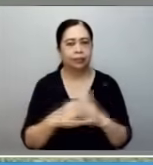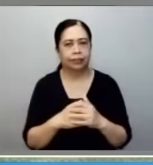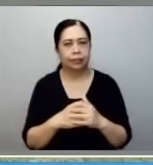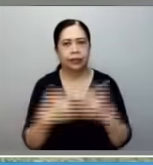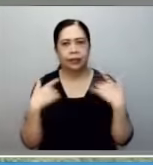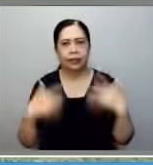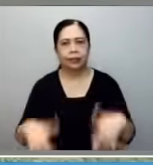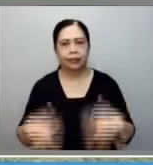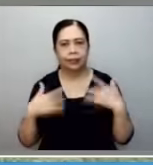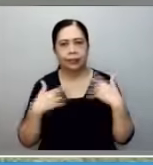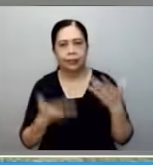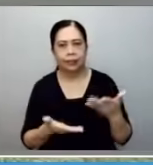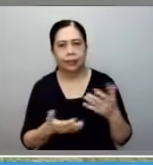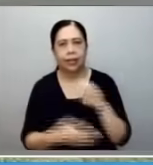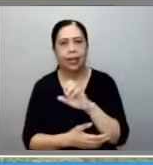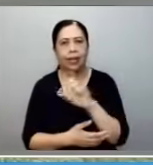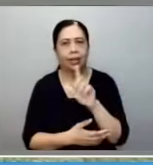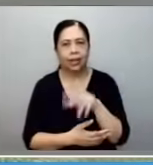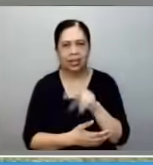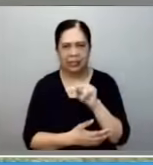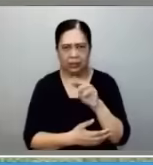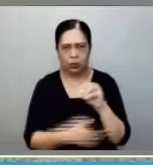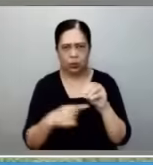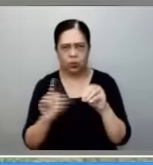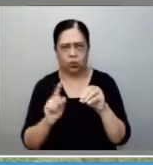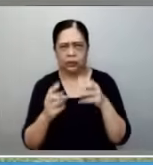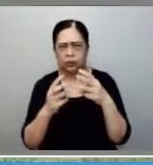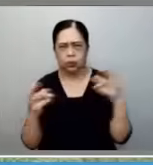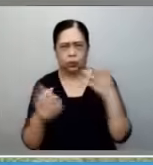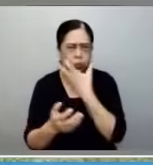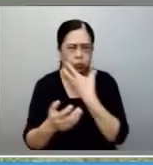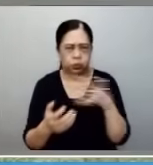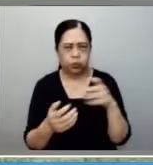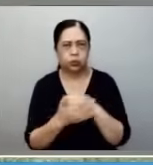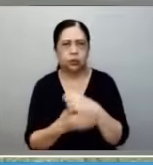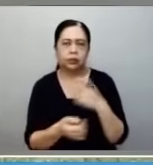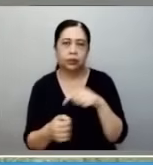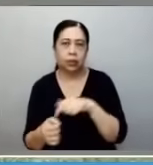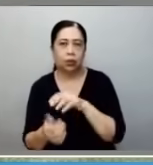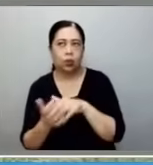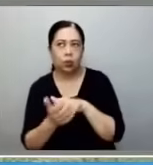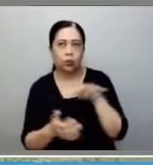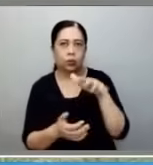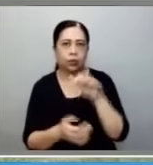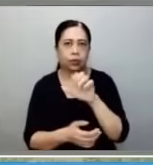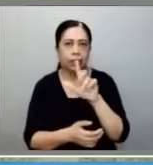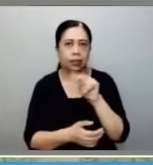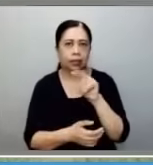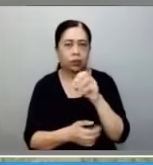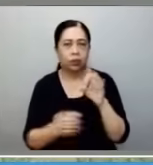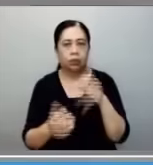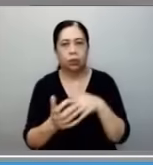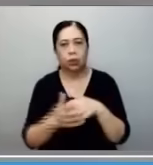na tinatawag natin yung El Nino. So sa katunayan, ito ay weak to moderate El Nino. So kapag mahina po yung